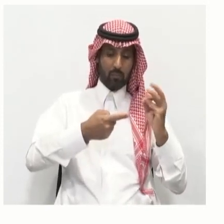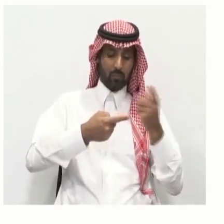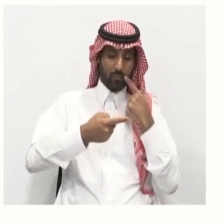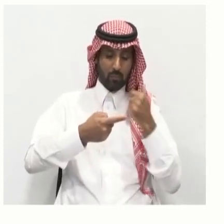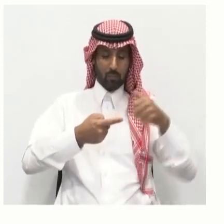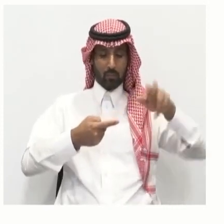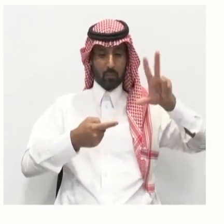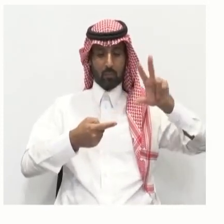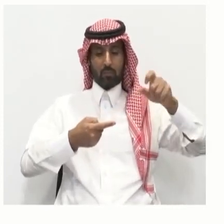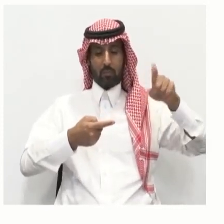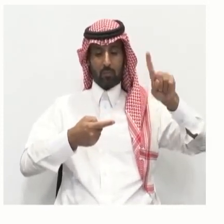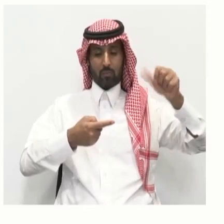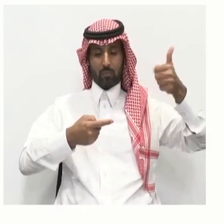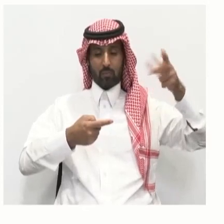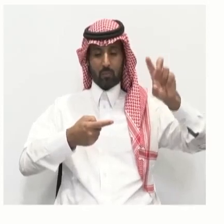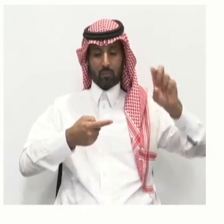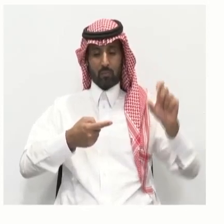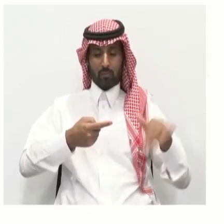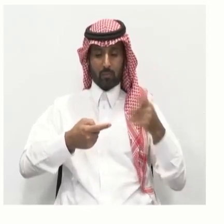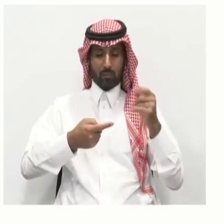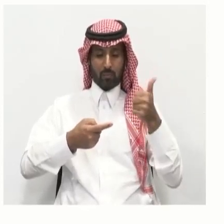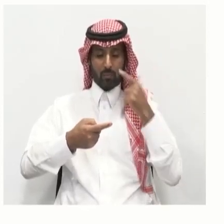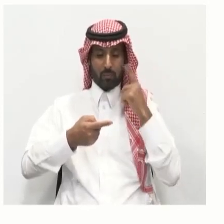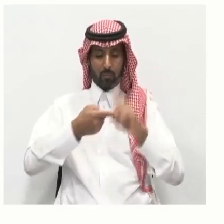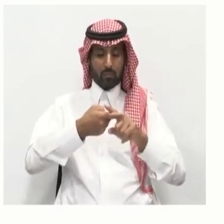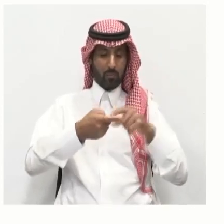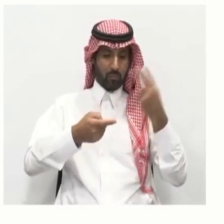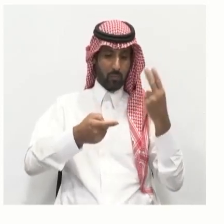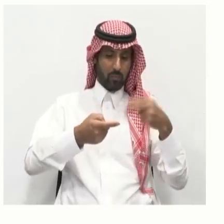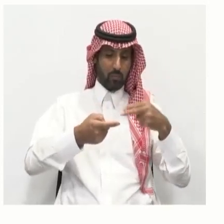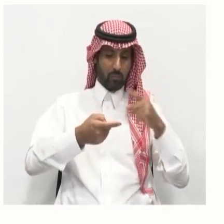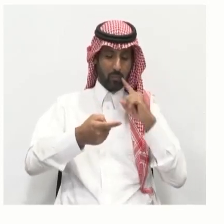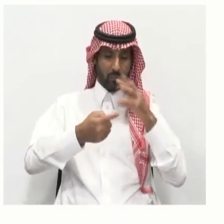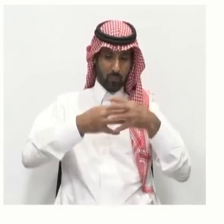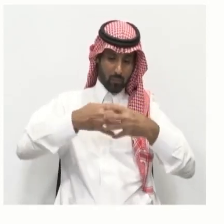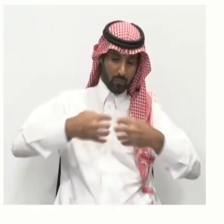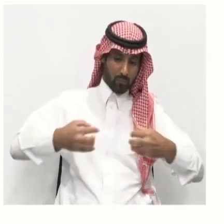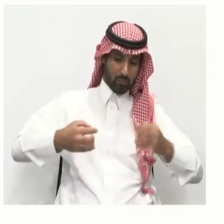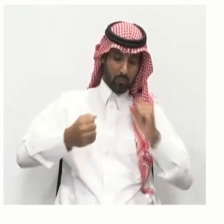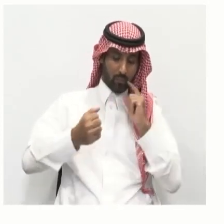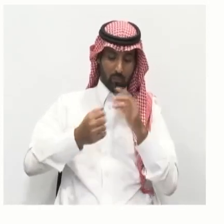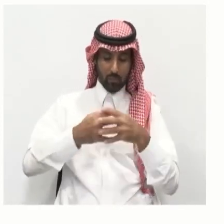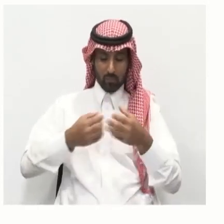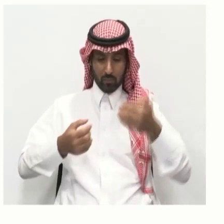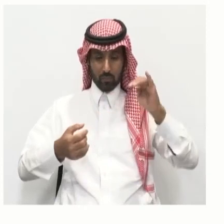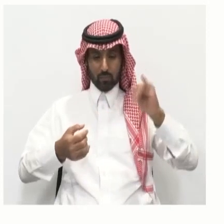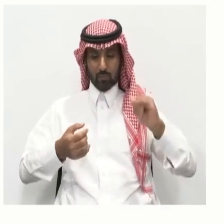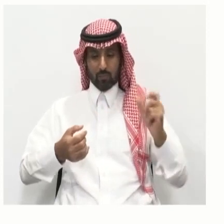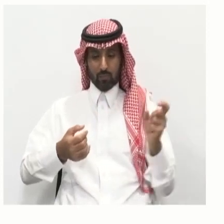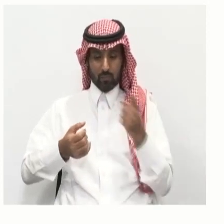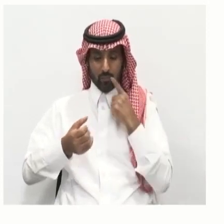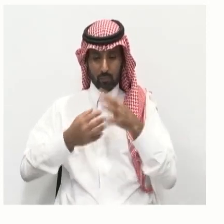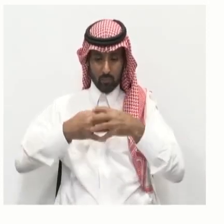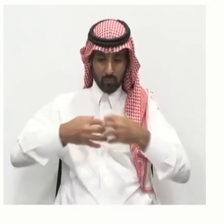البنزوات زائد ايش زائد الاتش البنزوات راح يتفكك الى او حمض البنزويك راح